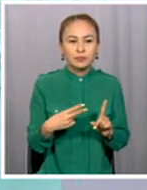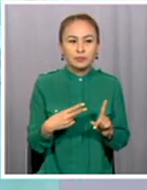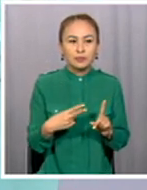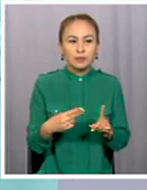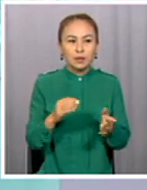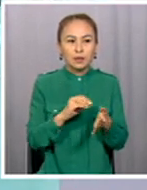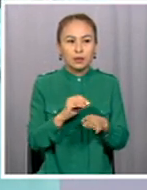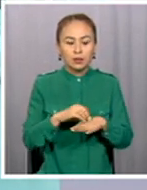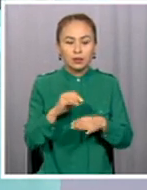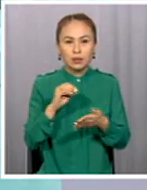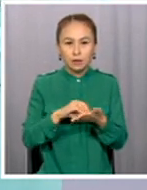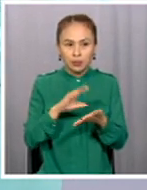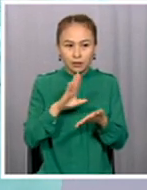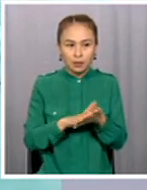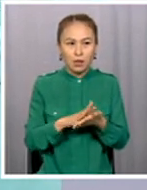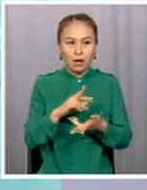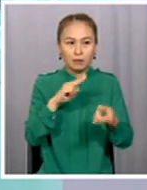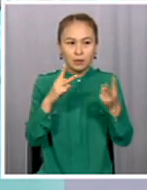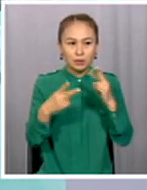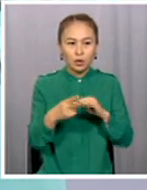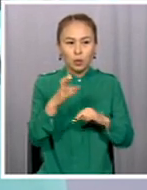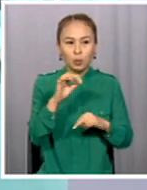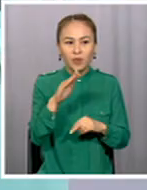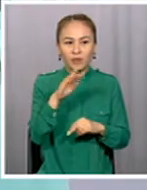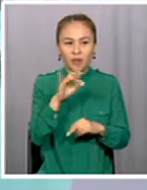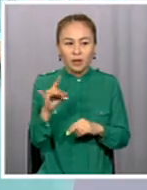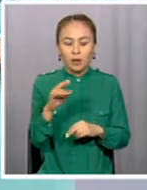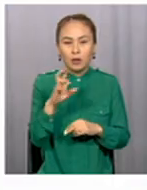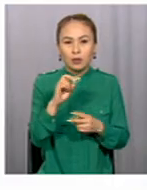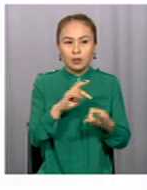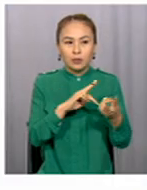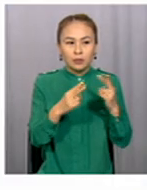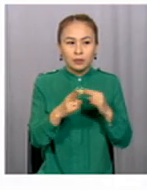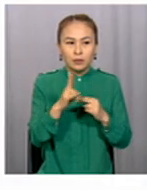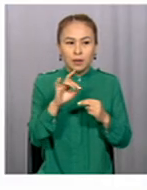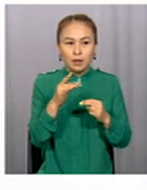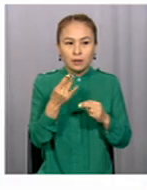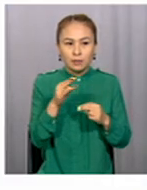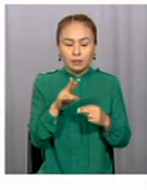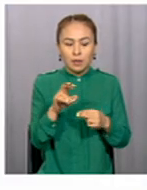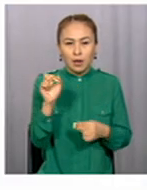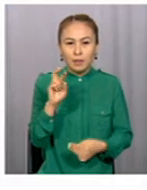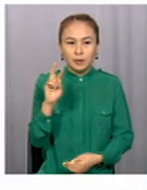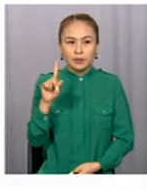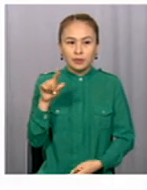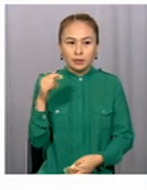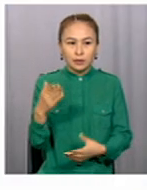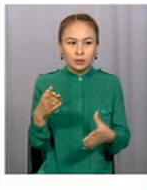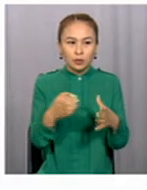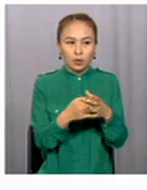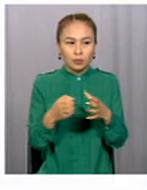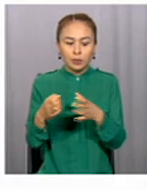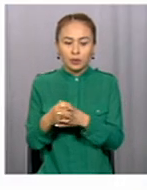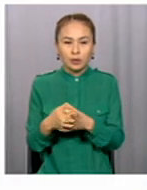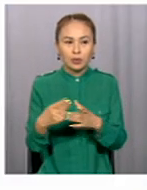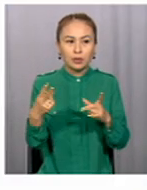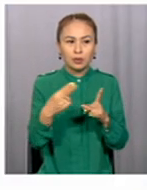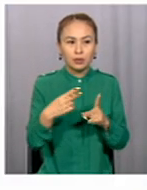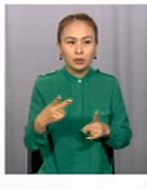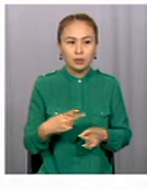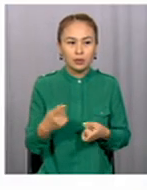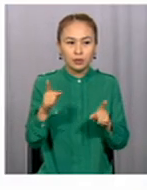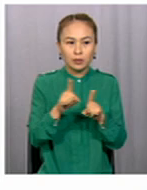Мәтіндік процессордың алмасу буфері, қаріп, абзац, топтары мәтіндік